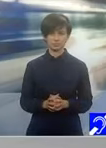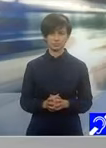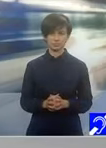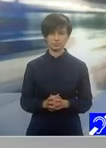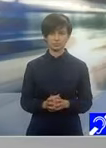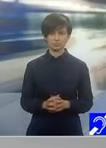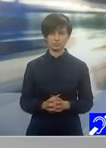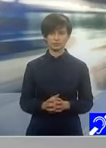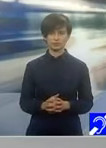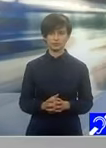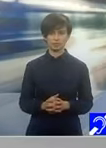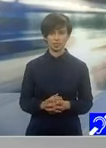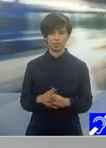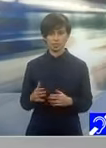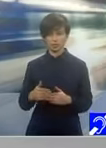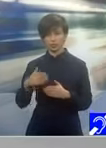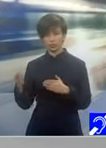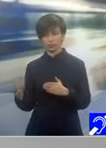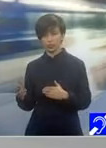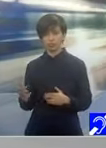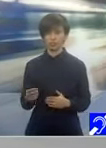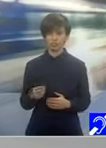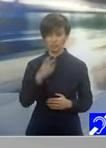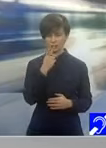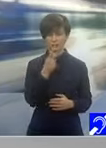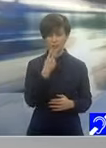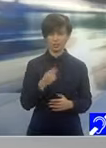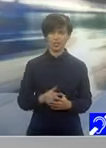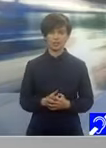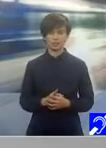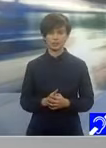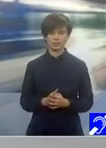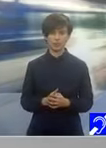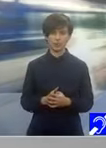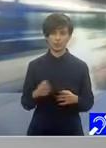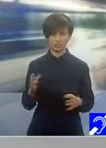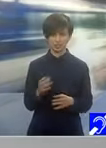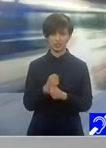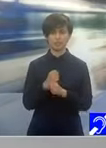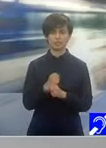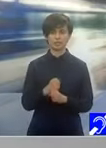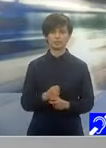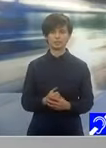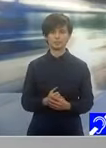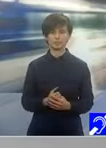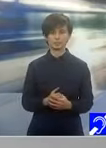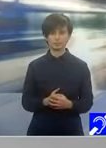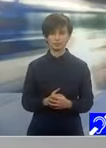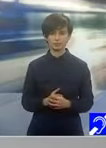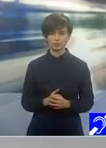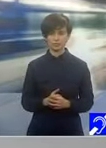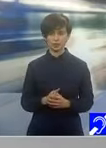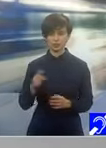și declaraseră că doresc să mențină edificiul ca fiind muzeu. În faza procesuală declarat, dar nu se știe ce se va întâmpla